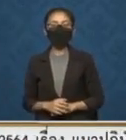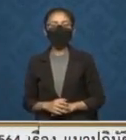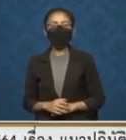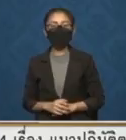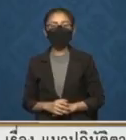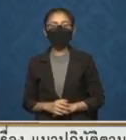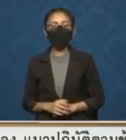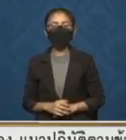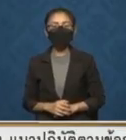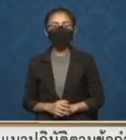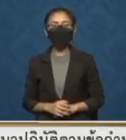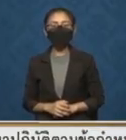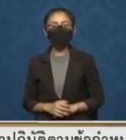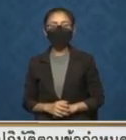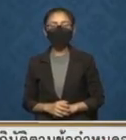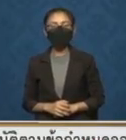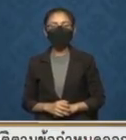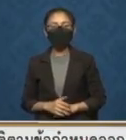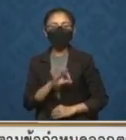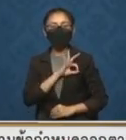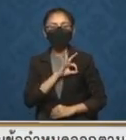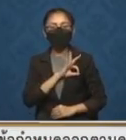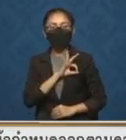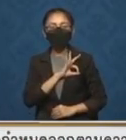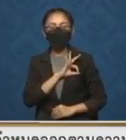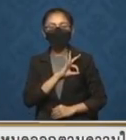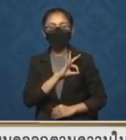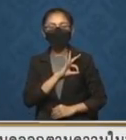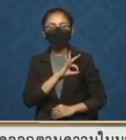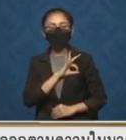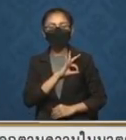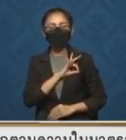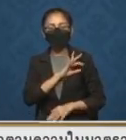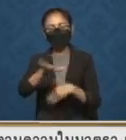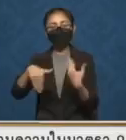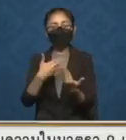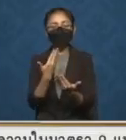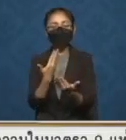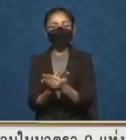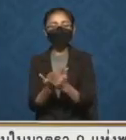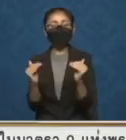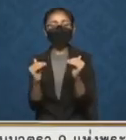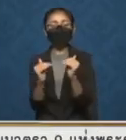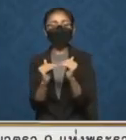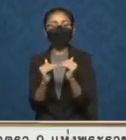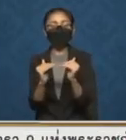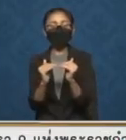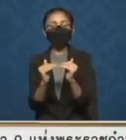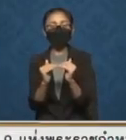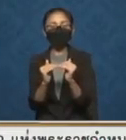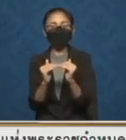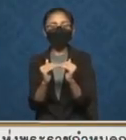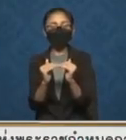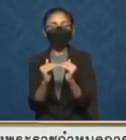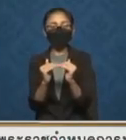อันนี้ยิ่งแล้วใหญ่นะฮะ ค่ะ อันนี้ยิ่งแล้วใหญ่เลยครับคงไม่มีหรอกมั้งครับว่าอยู่ๆประธานชวนนัดประชุม